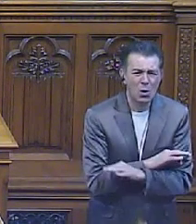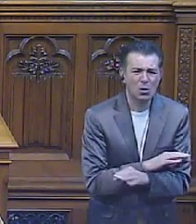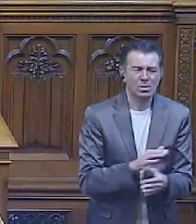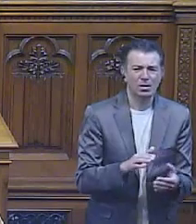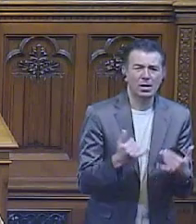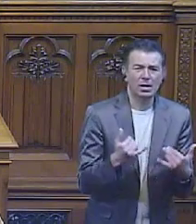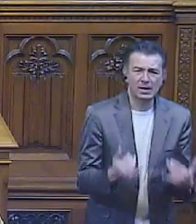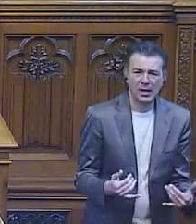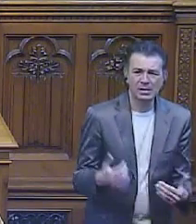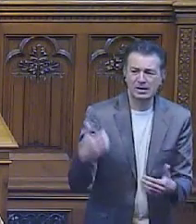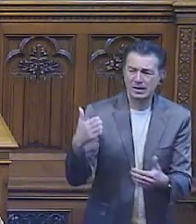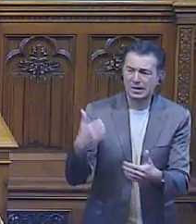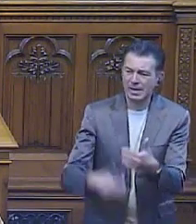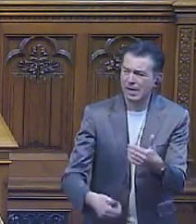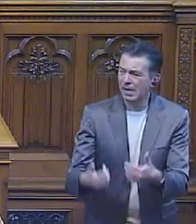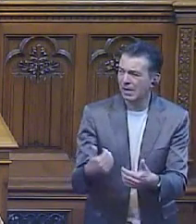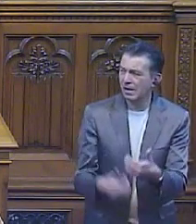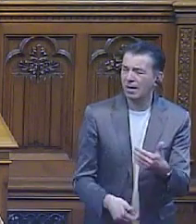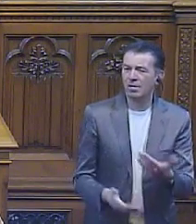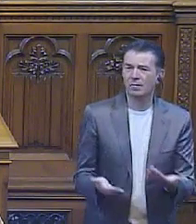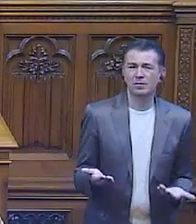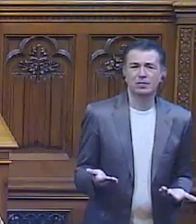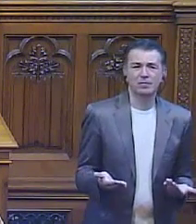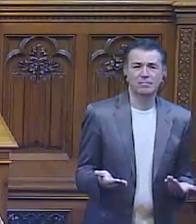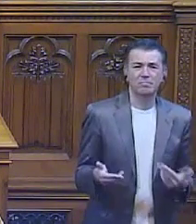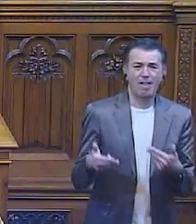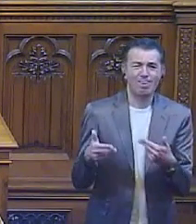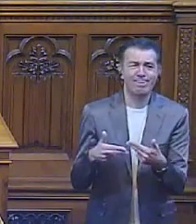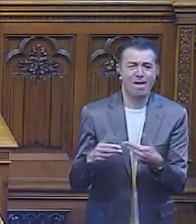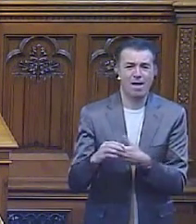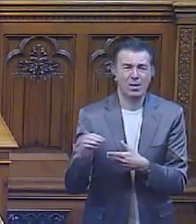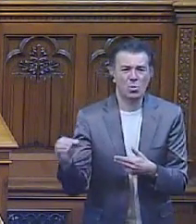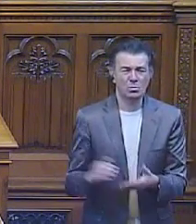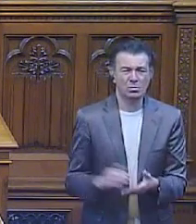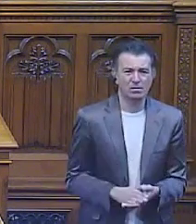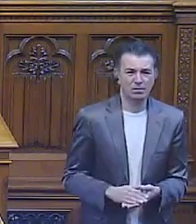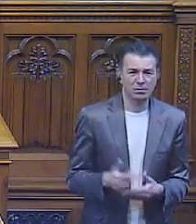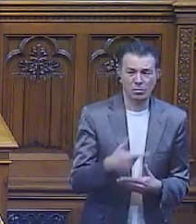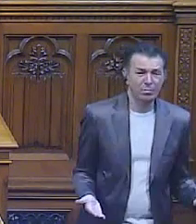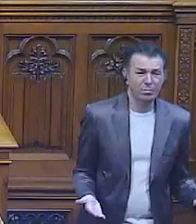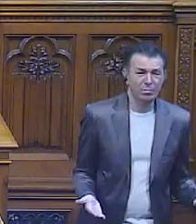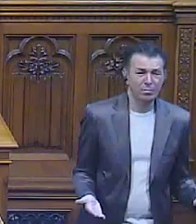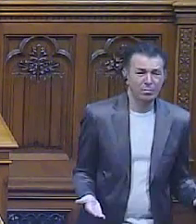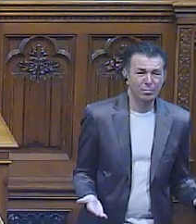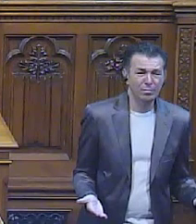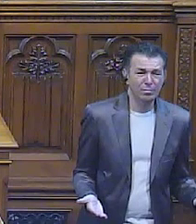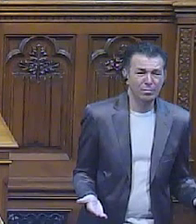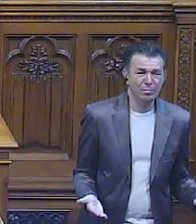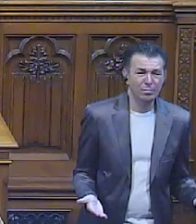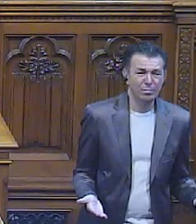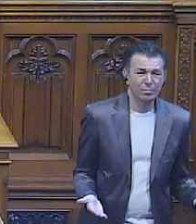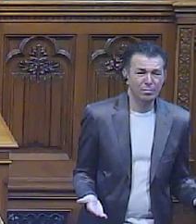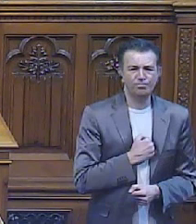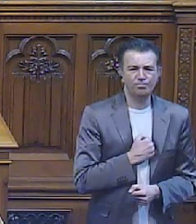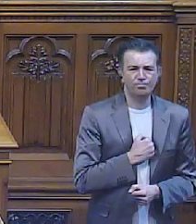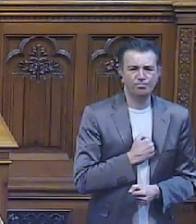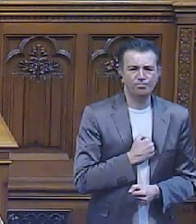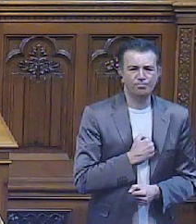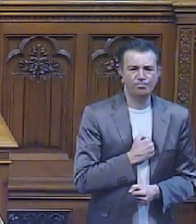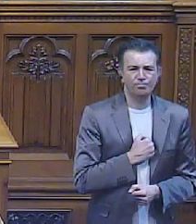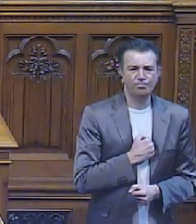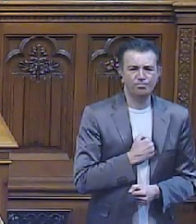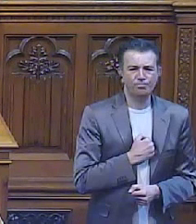jetzt Kriege im Nahen Osten und die Menschen fliehen. Das ist eine